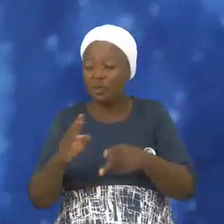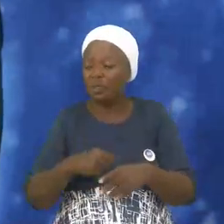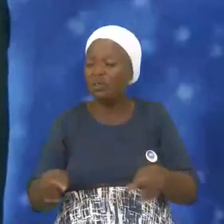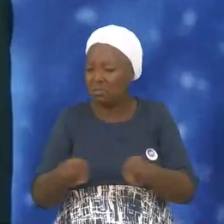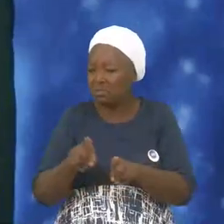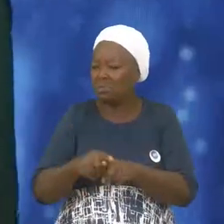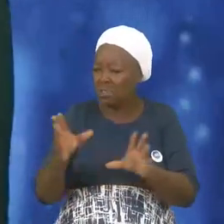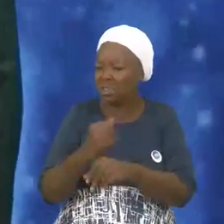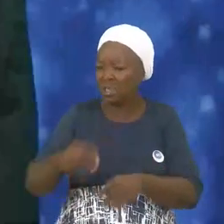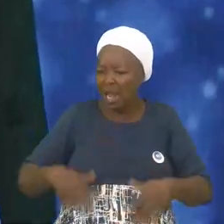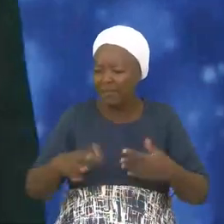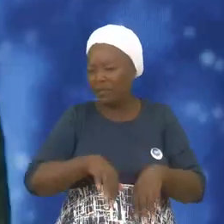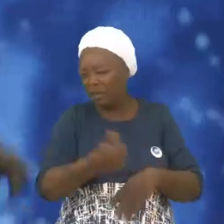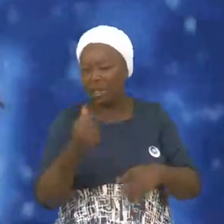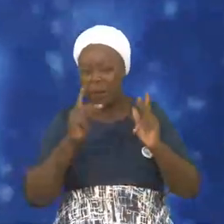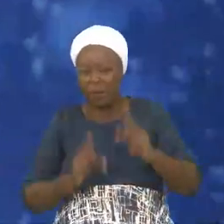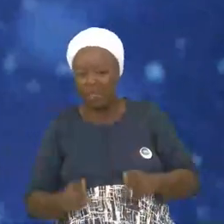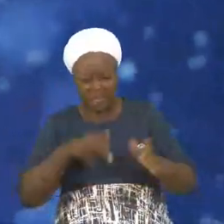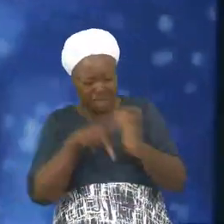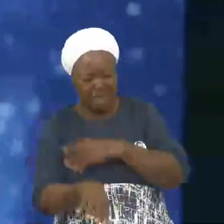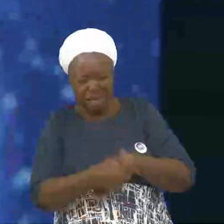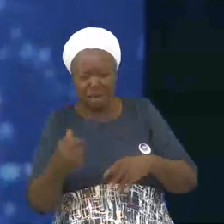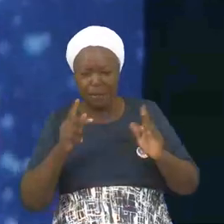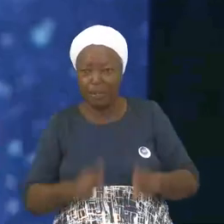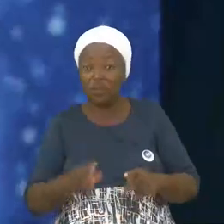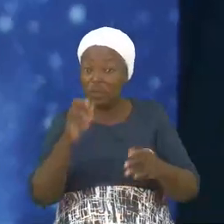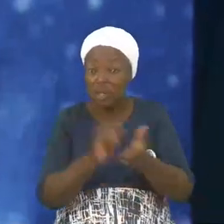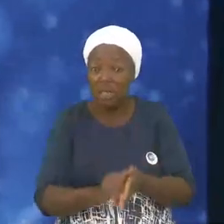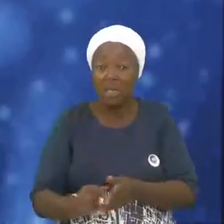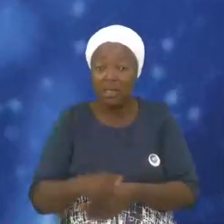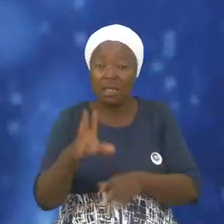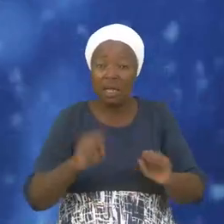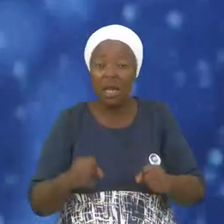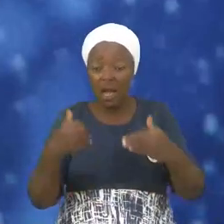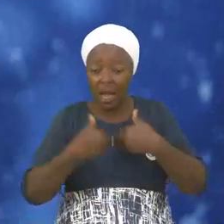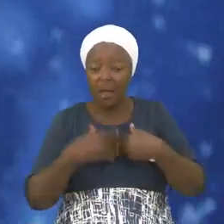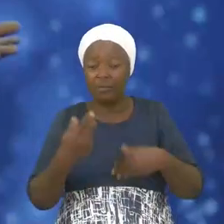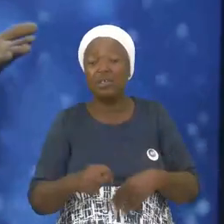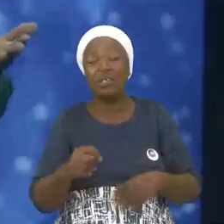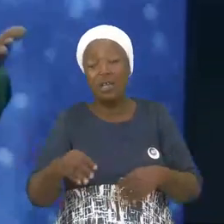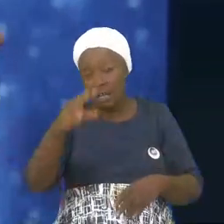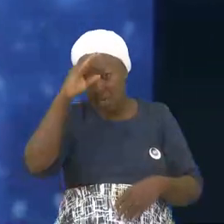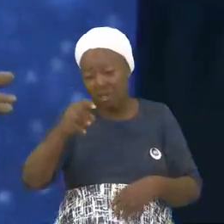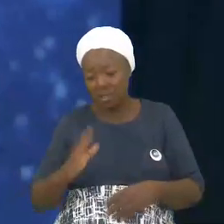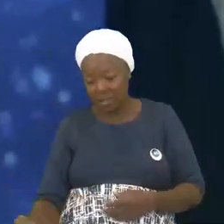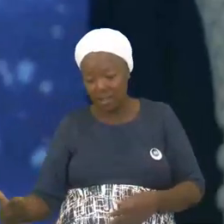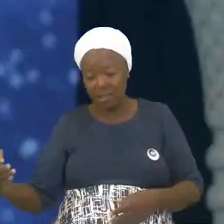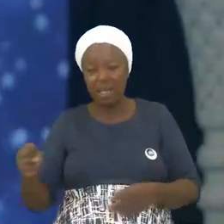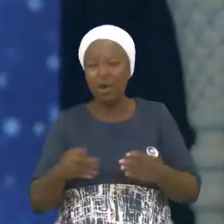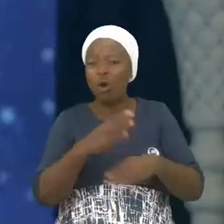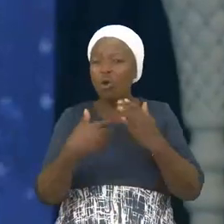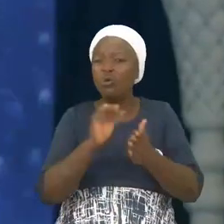monde. C'est lui qui cause tout cela. Cela qui même ôte la vie d'une autre personne. Il tue une autre personne